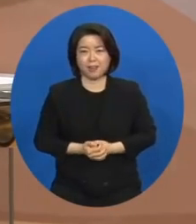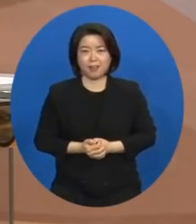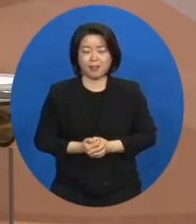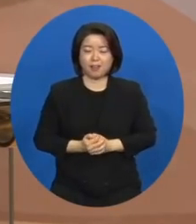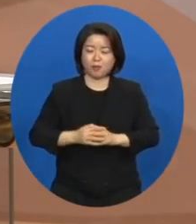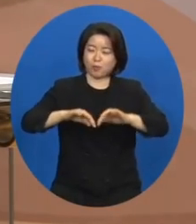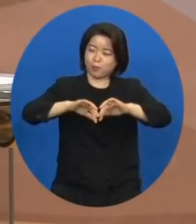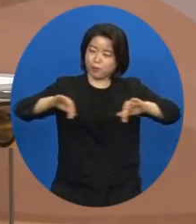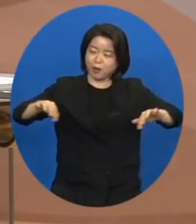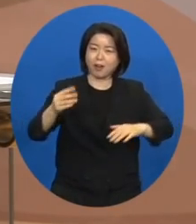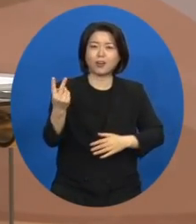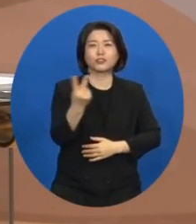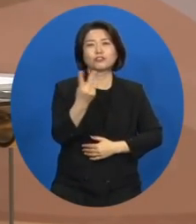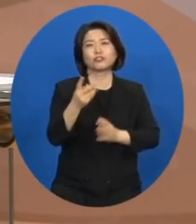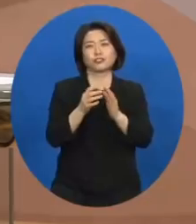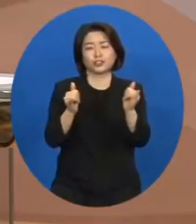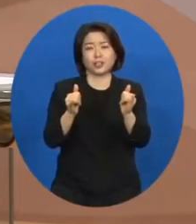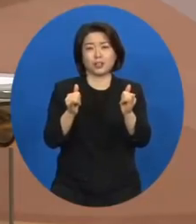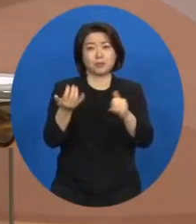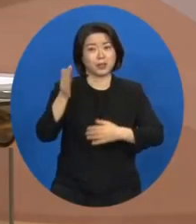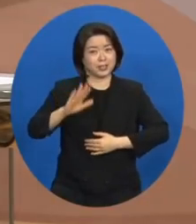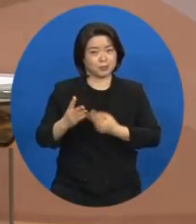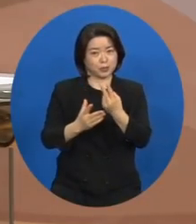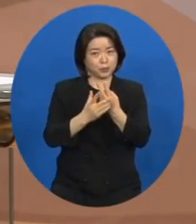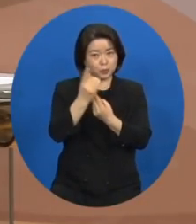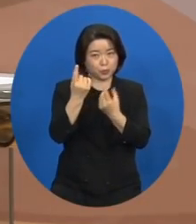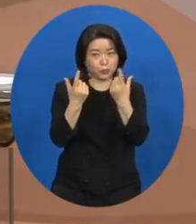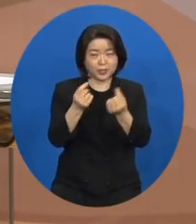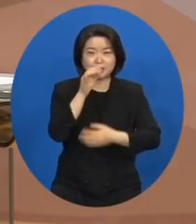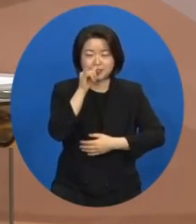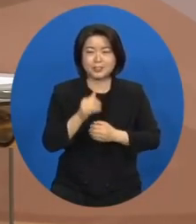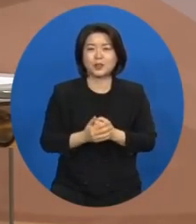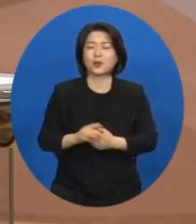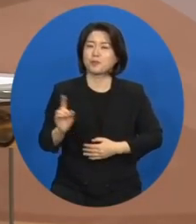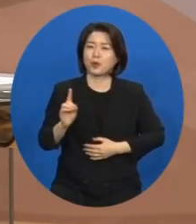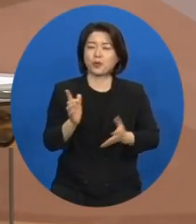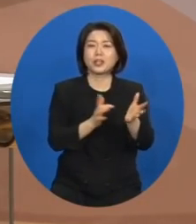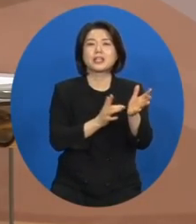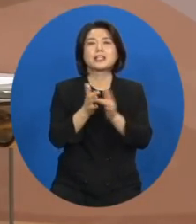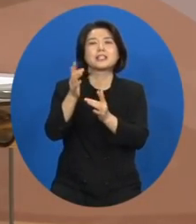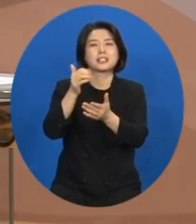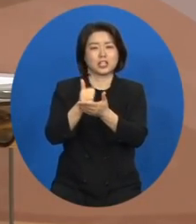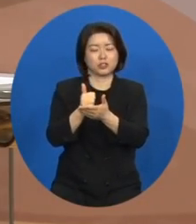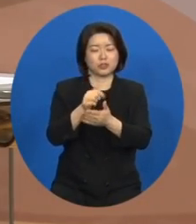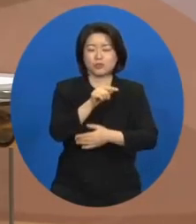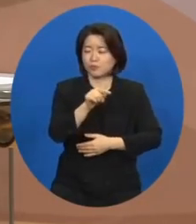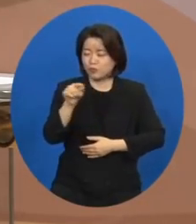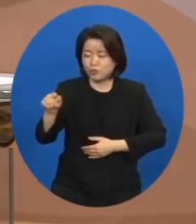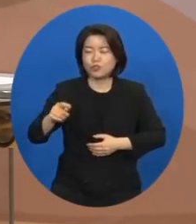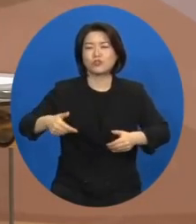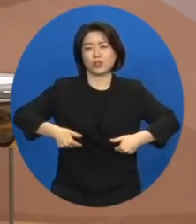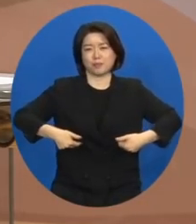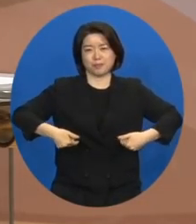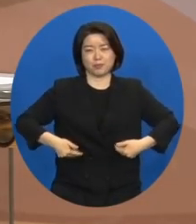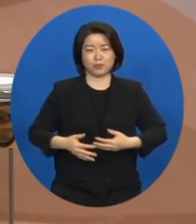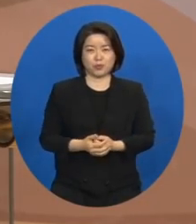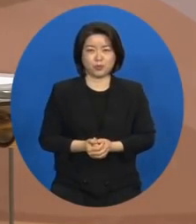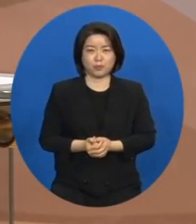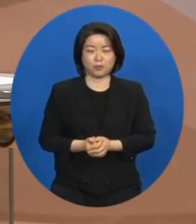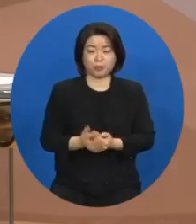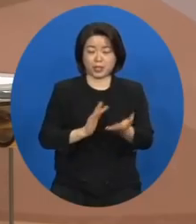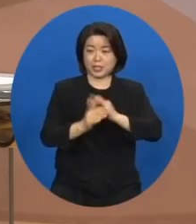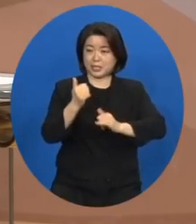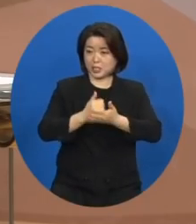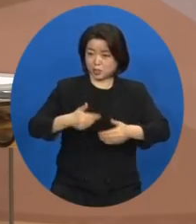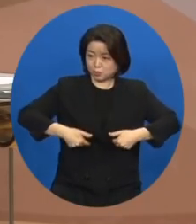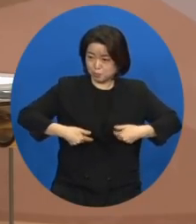두 사람이지만 공통점이 있습니다 뭐냐면 바로 예수님이 둘다 필요했다는 겁니다 예수님이 필요없는